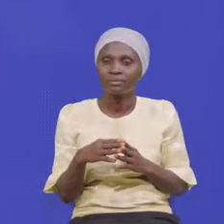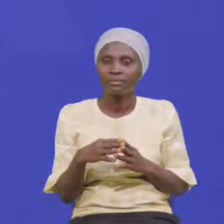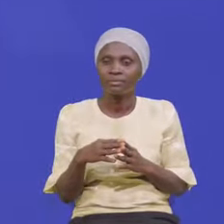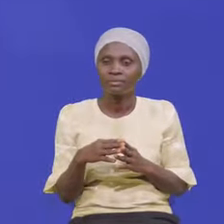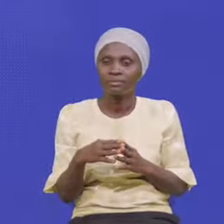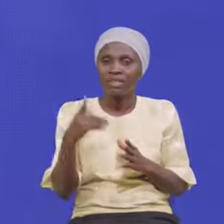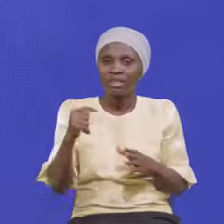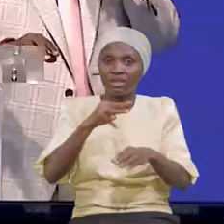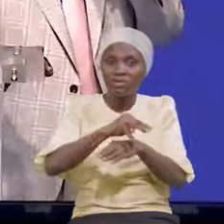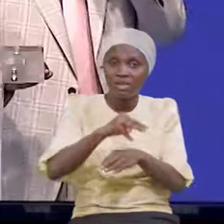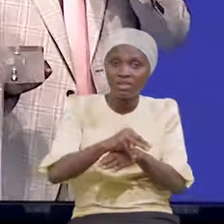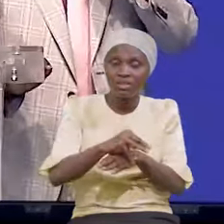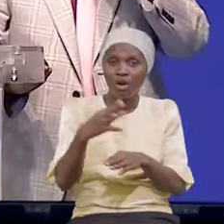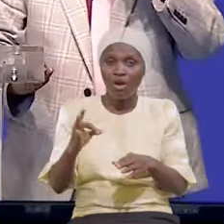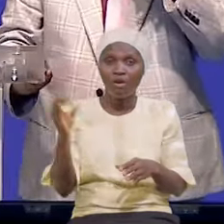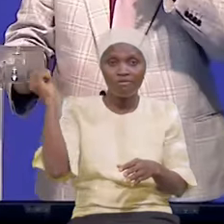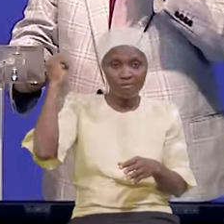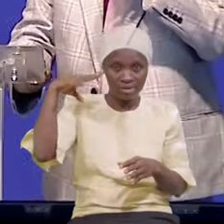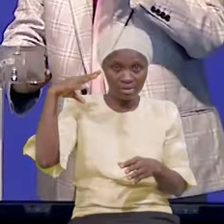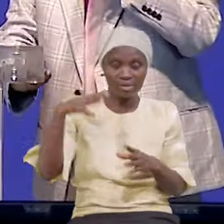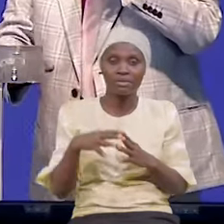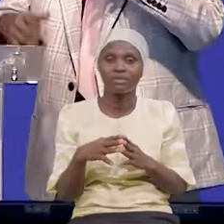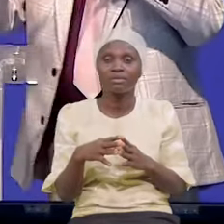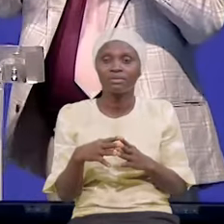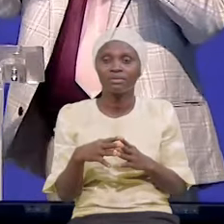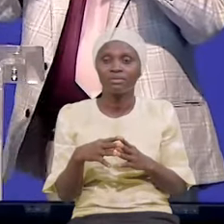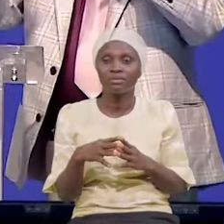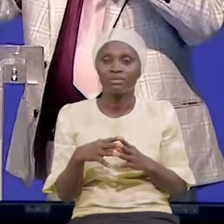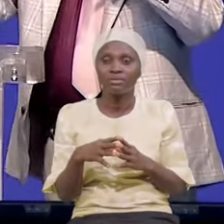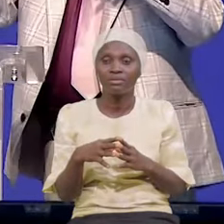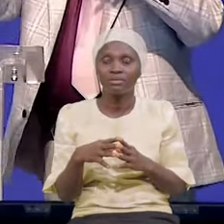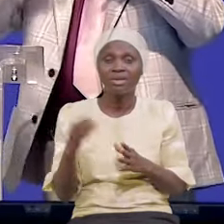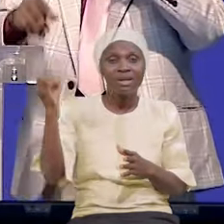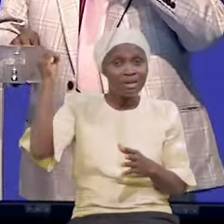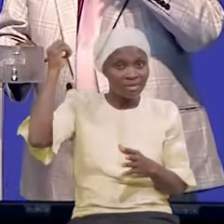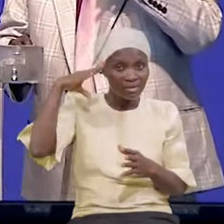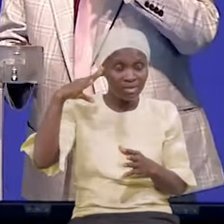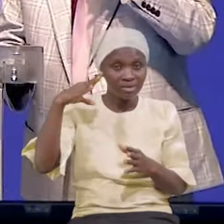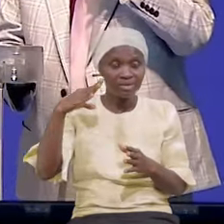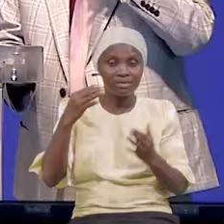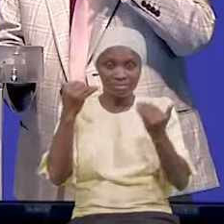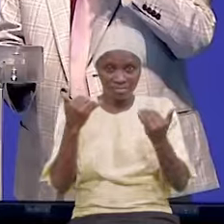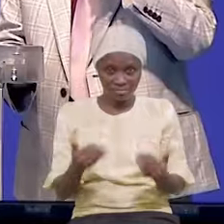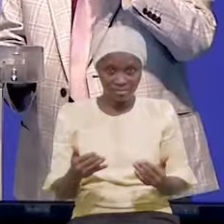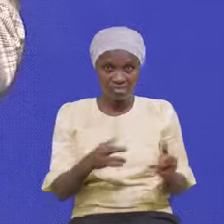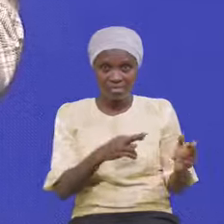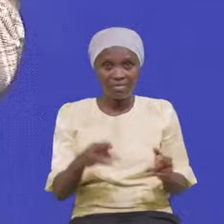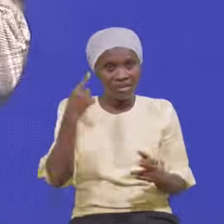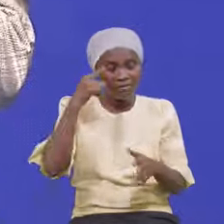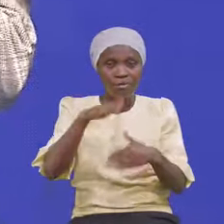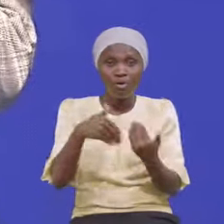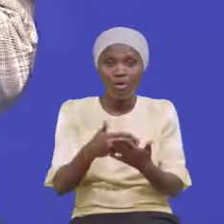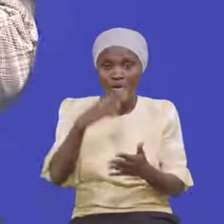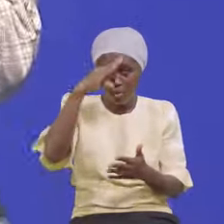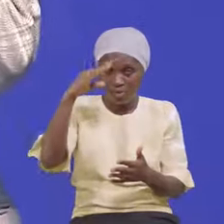ది మినిస్ట్రీ ఆఫ్ గ్రేస్, సర్వలోక సకల మానవాళిని, గ్రేస్ అవైలబుల్ ఫర్ ఆల్ మెన్, దేవునికి లోబరచు